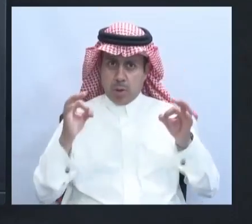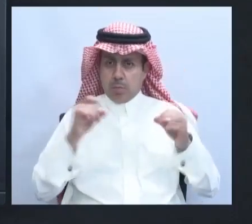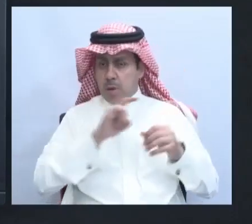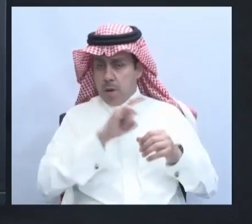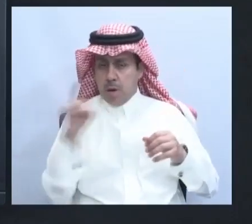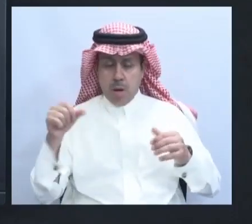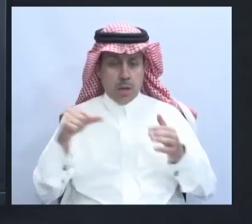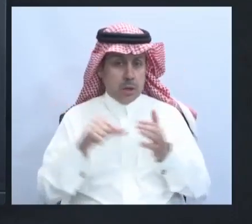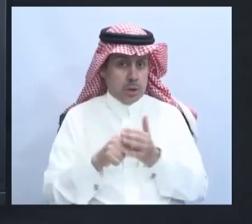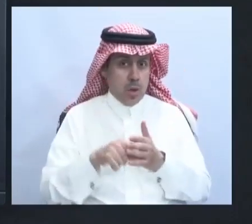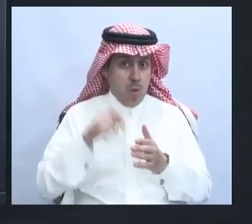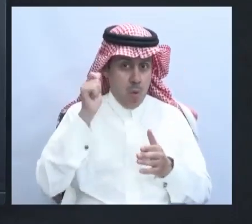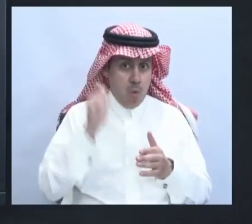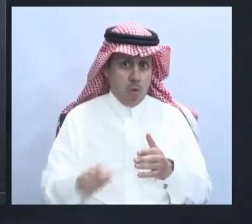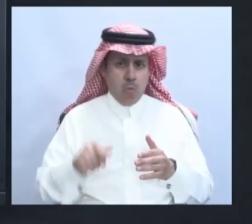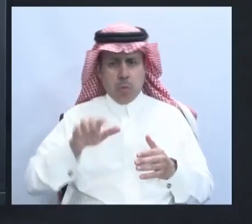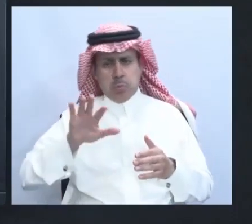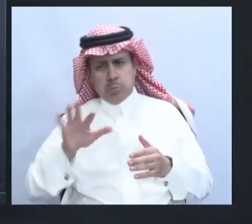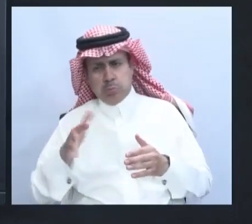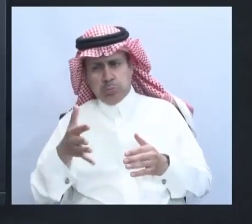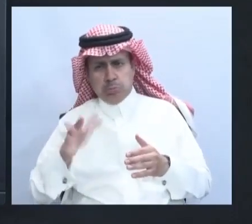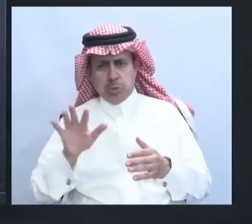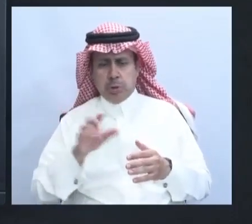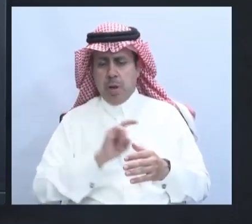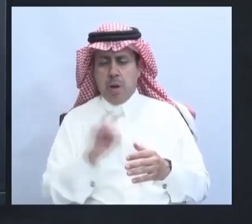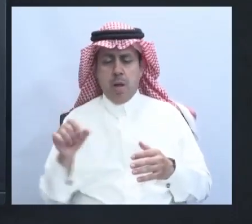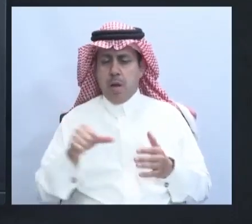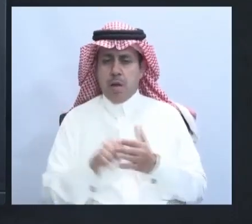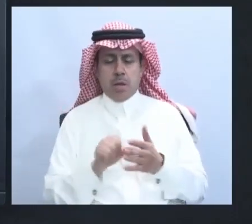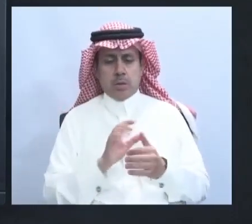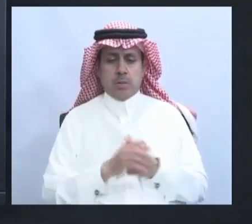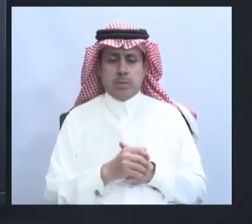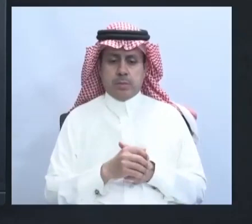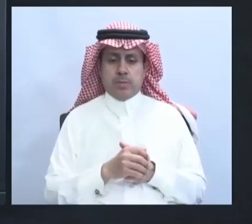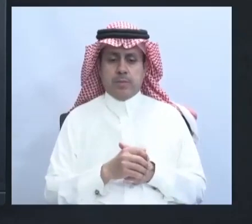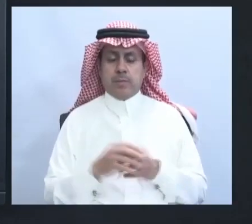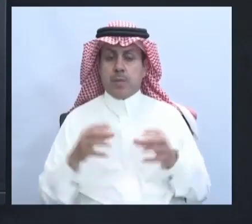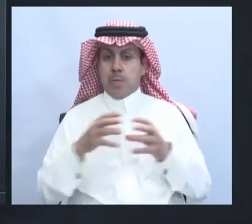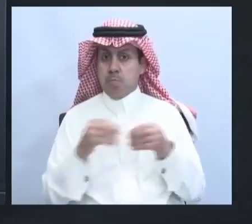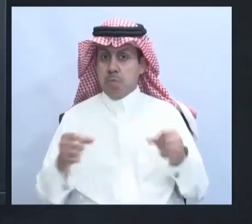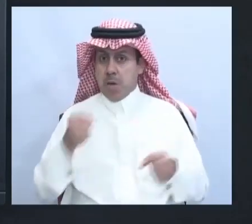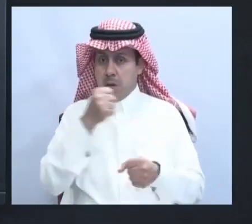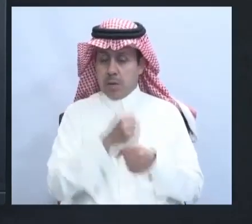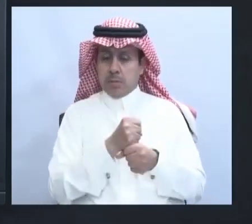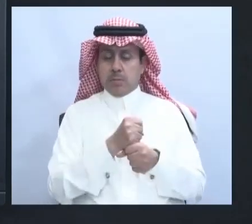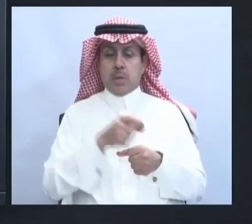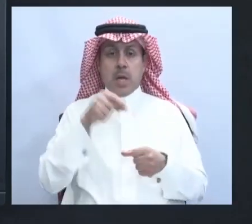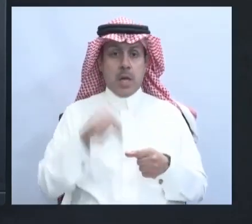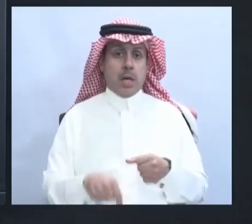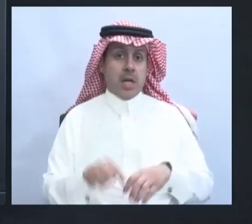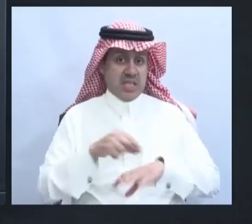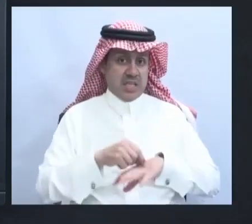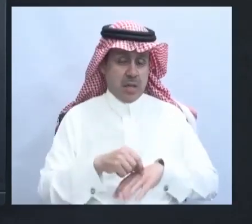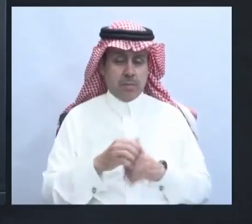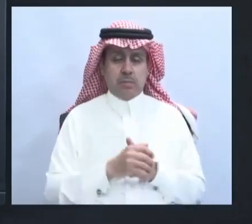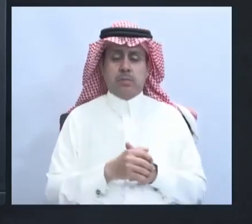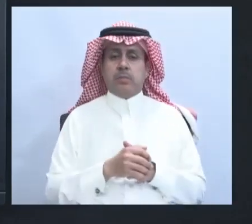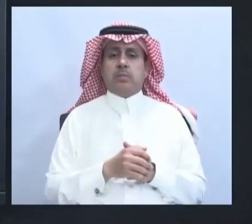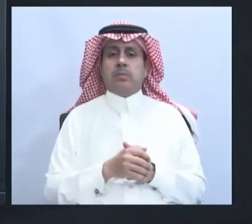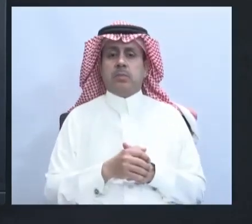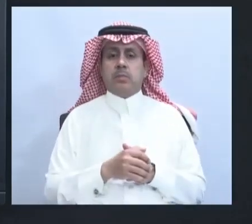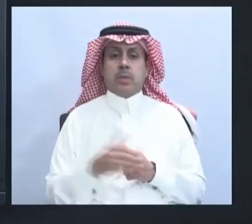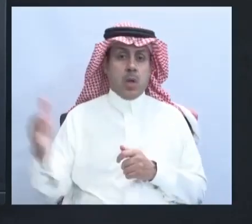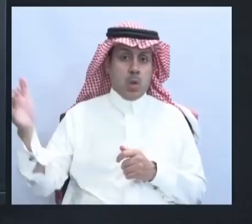حكمه بالشك اليقين لا يزول بالشك معنى هذه القاعده ان الانسان اذا